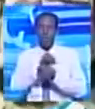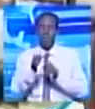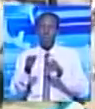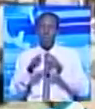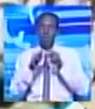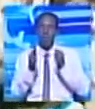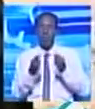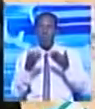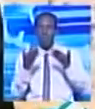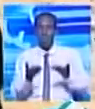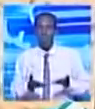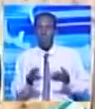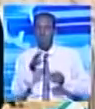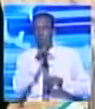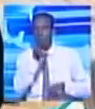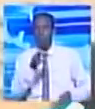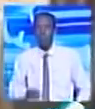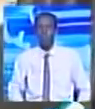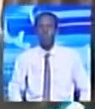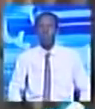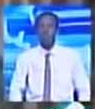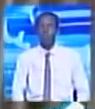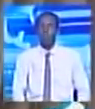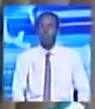Regardons à présent les 3 ateliers.